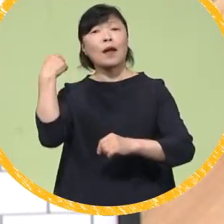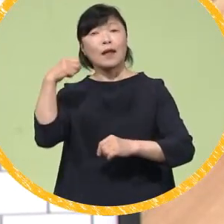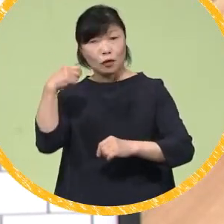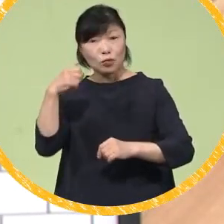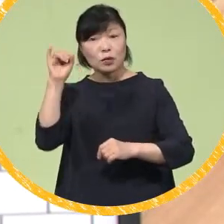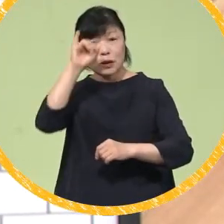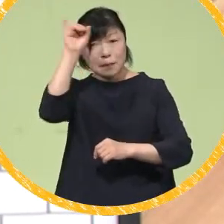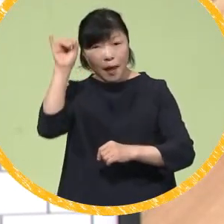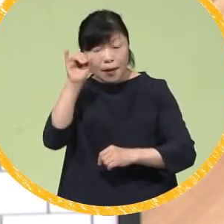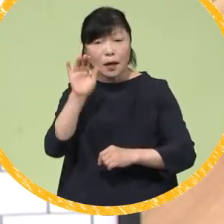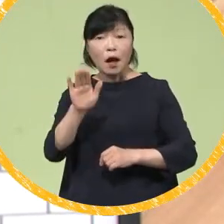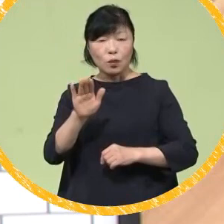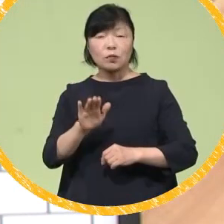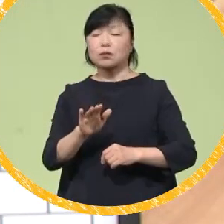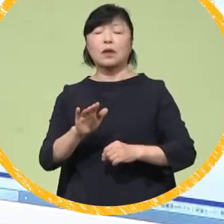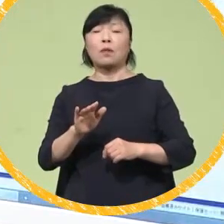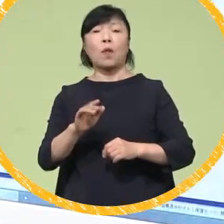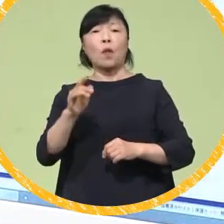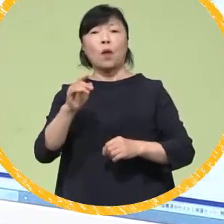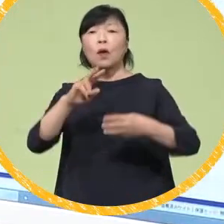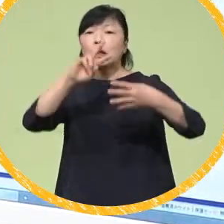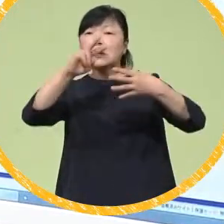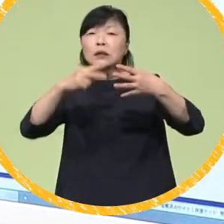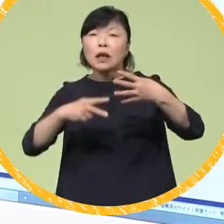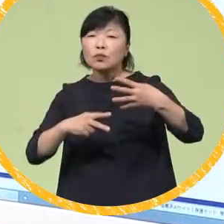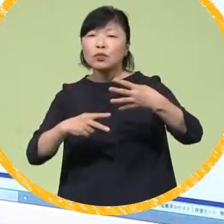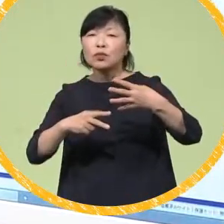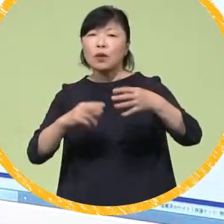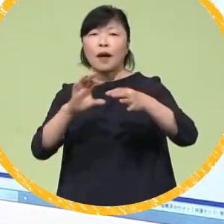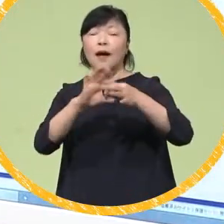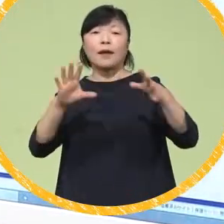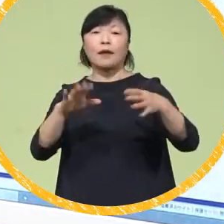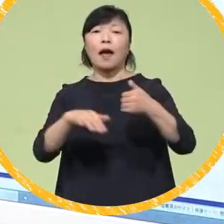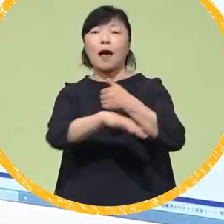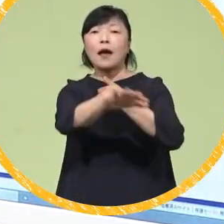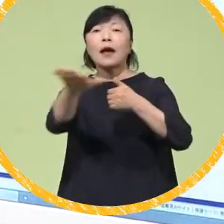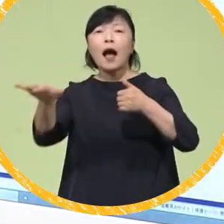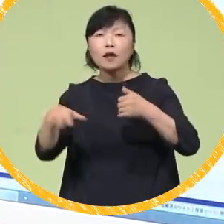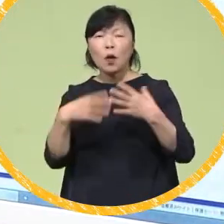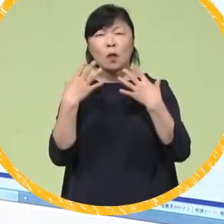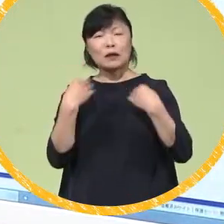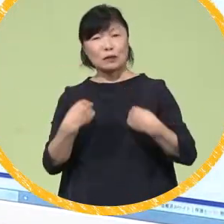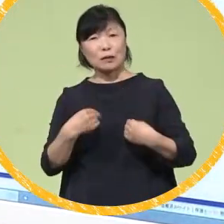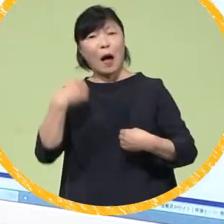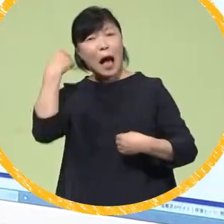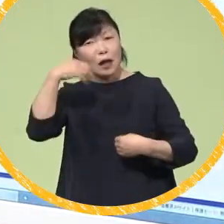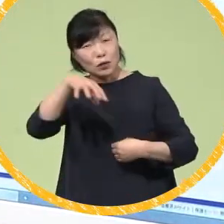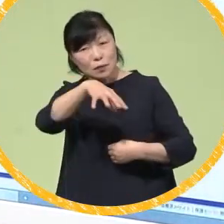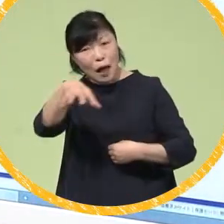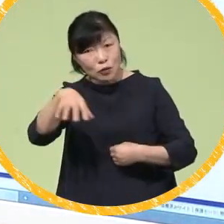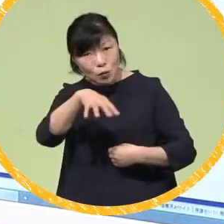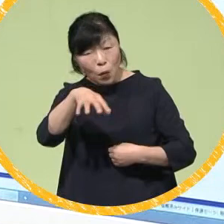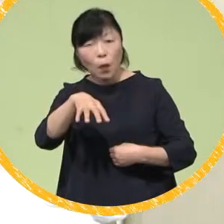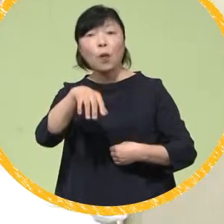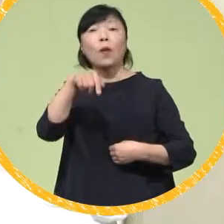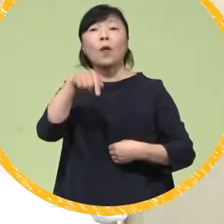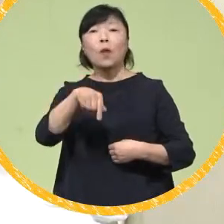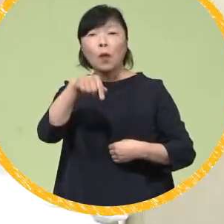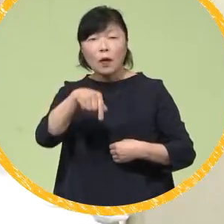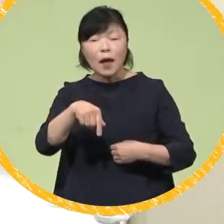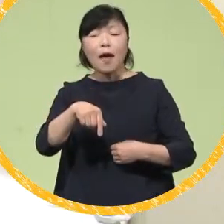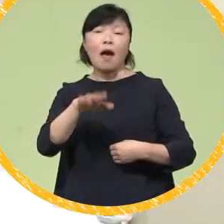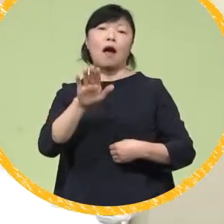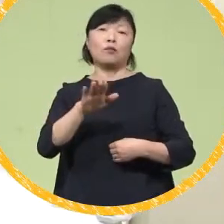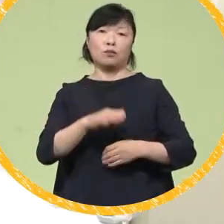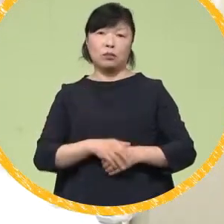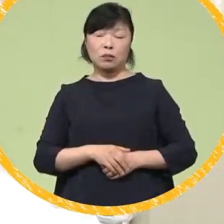って思われがちなんですけど、はい、意外と季節性ではなく、その環境、うん、まあ、湿度だったり熱だったりとか、その場所によって引き起こされ